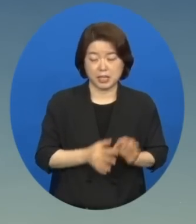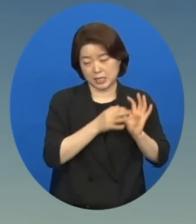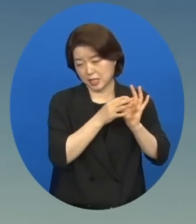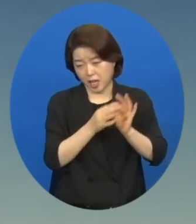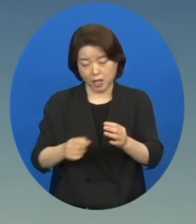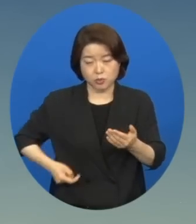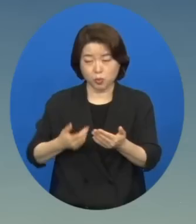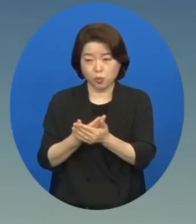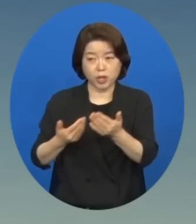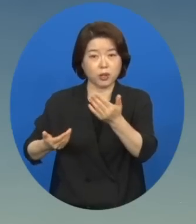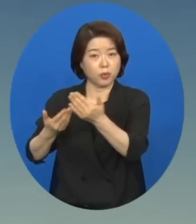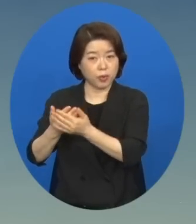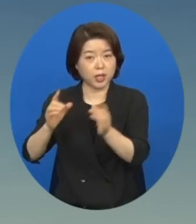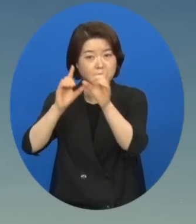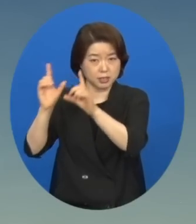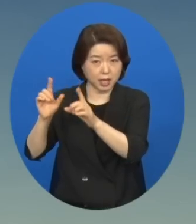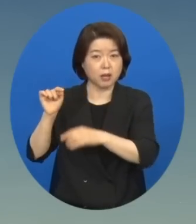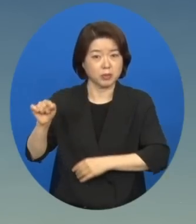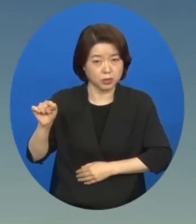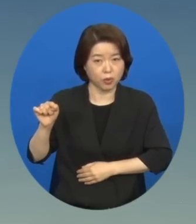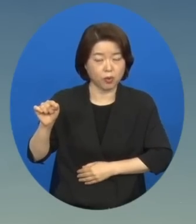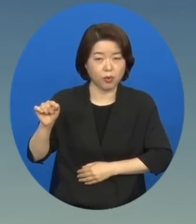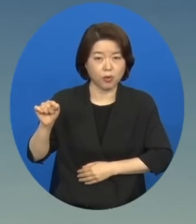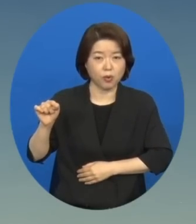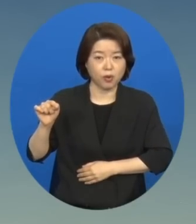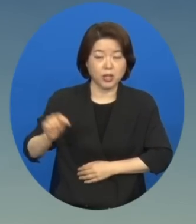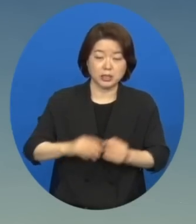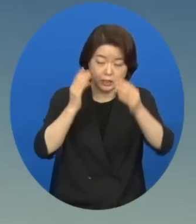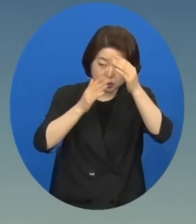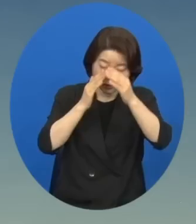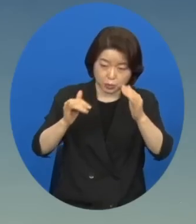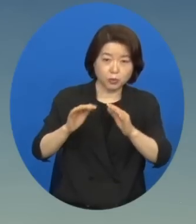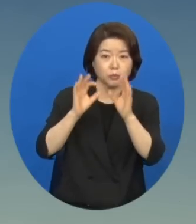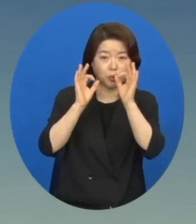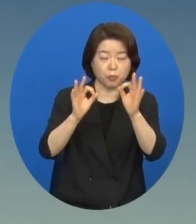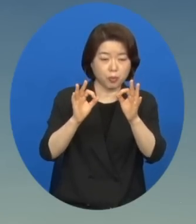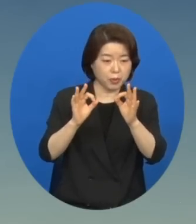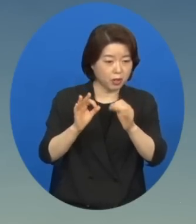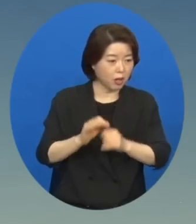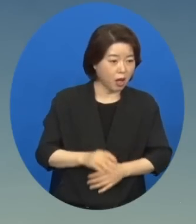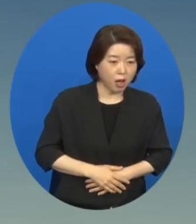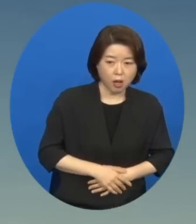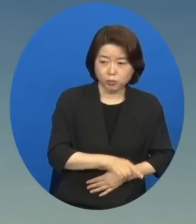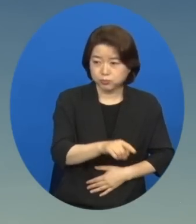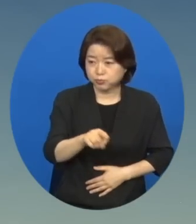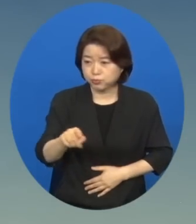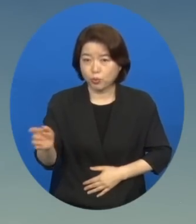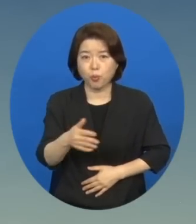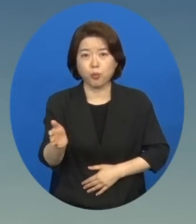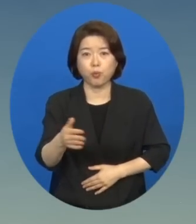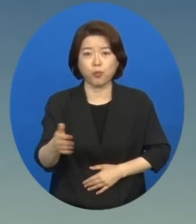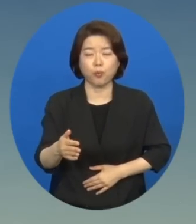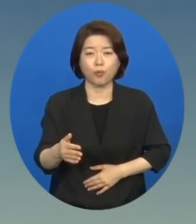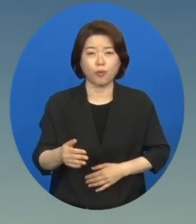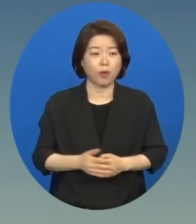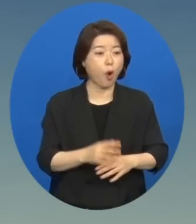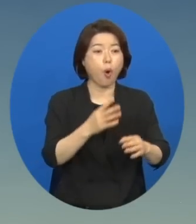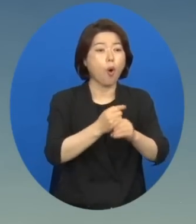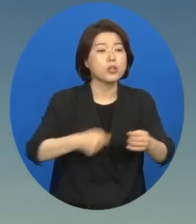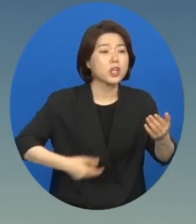꾸준히 회개하는 삶, 그 삶을 살고 있는 성도들이 찾아보기가 힘들어요. 언제